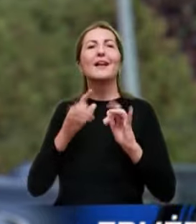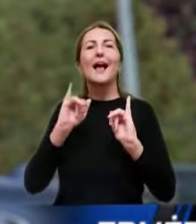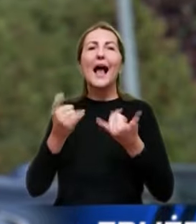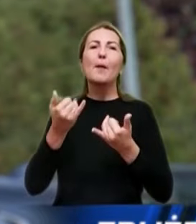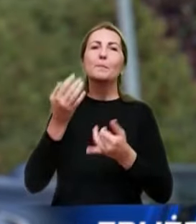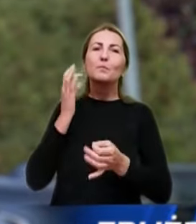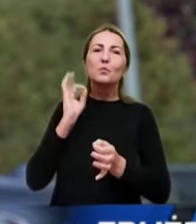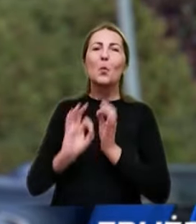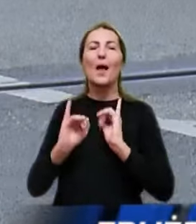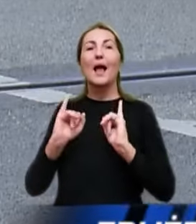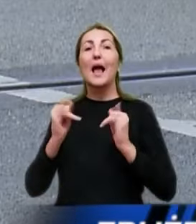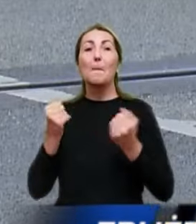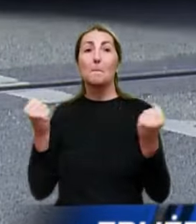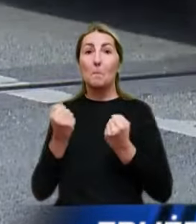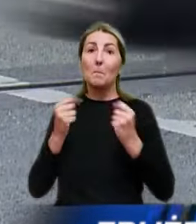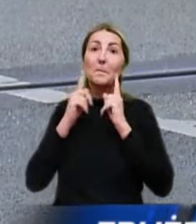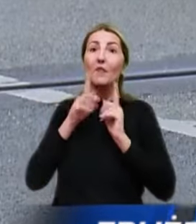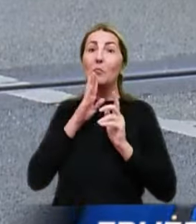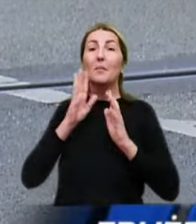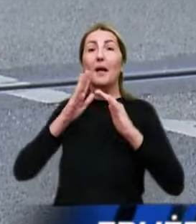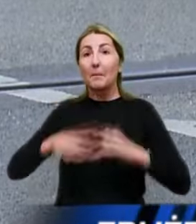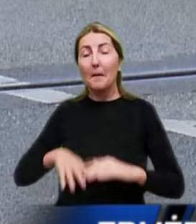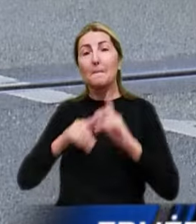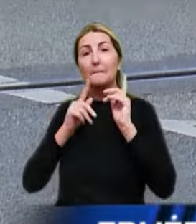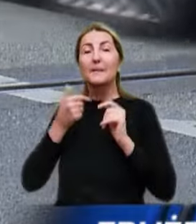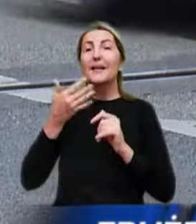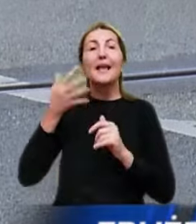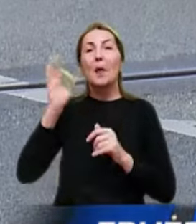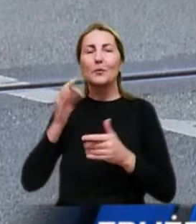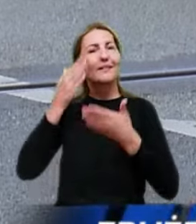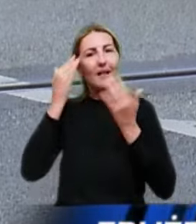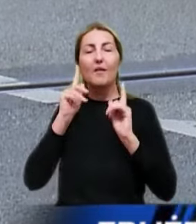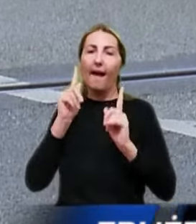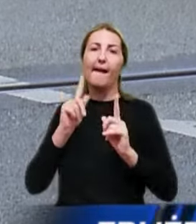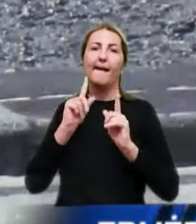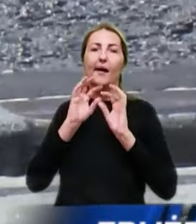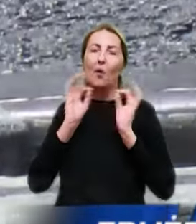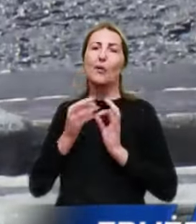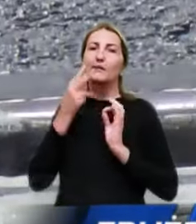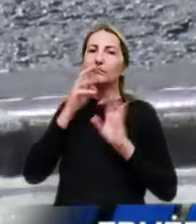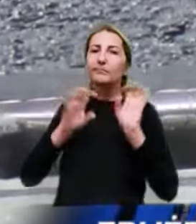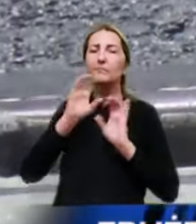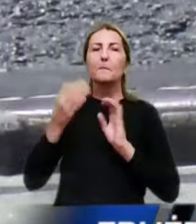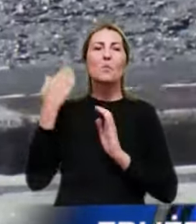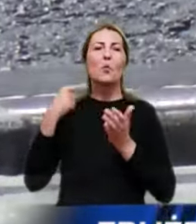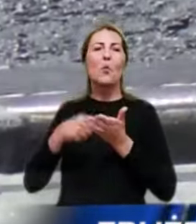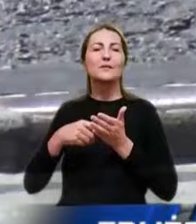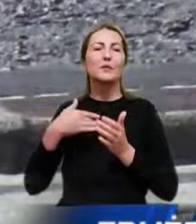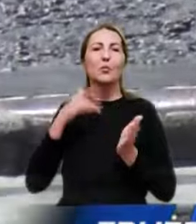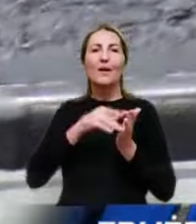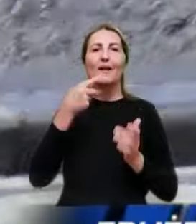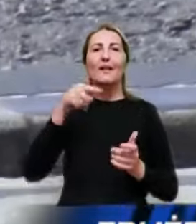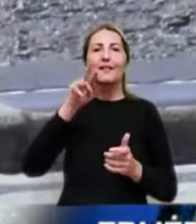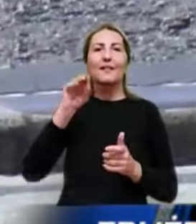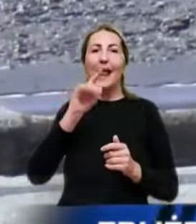jak wysoce jest prawdopodobna ta katastrofa. Jednak patrząc pod kątem ostatniej katastrofy, która miała miejsce w Dreźnie, to są